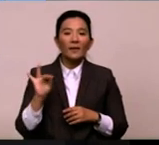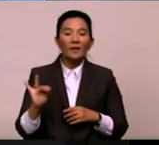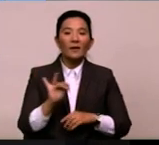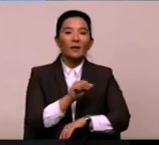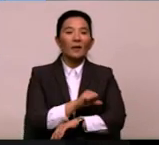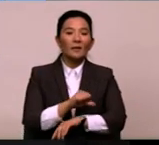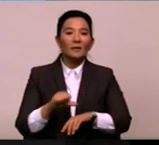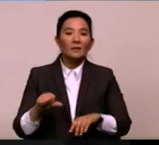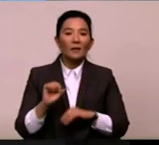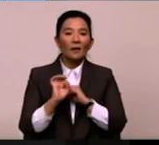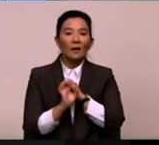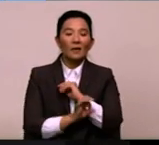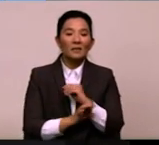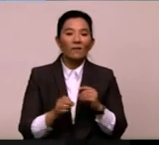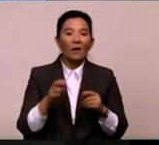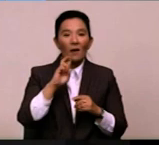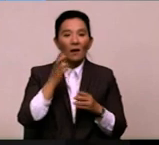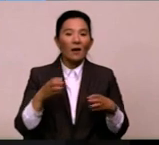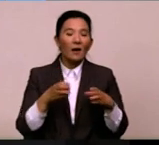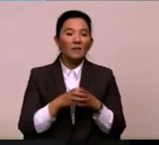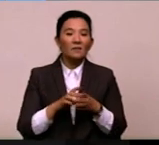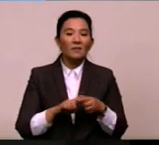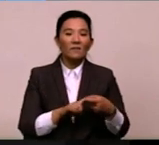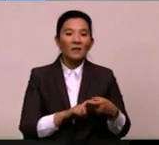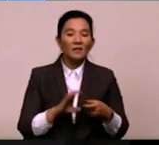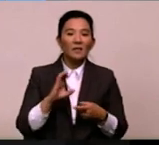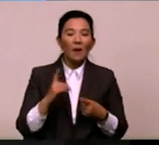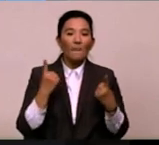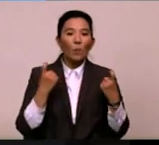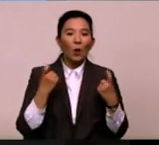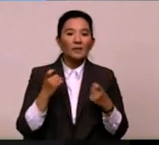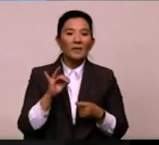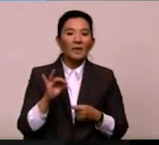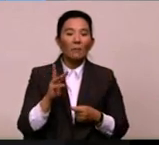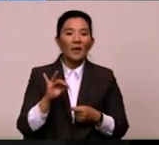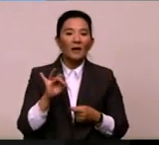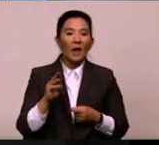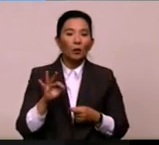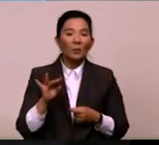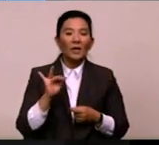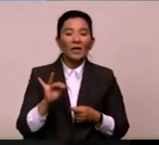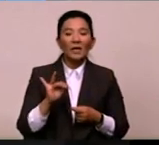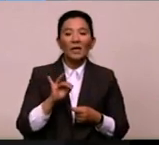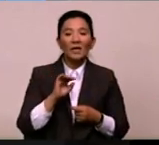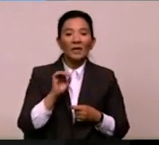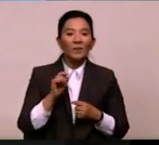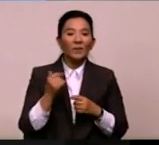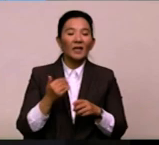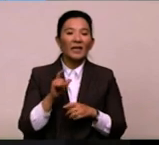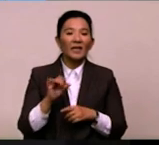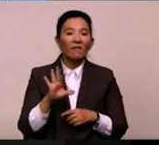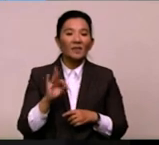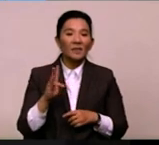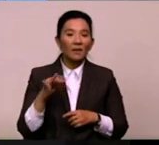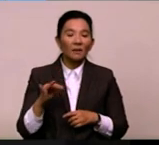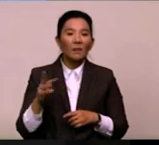границы Коканского ханства связаны были с Бухарским эмиратом и Хивинским ханством.